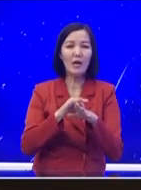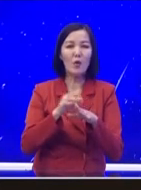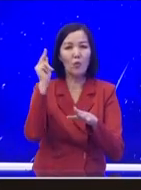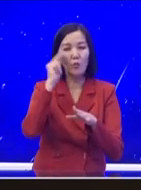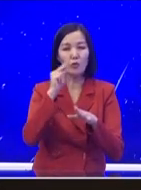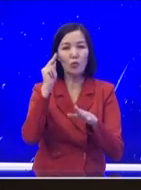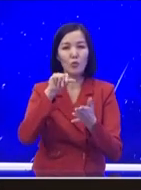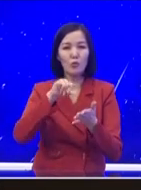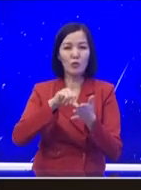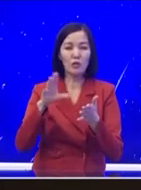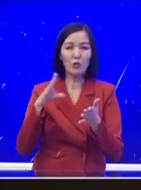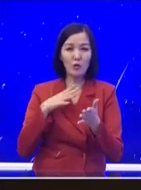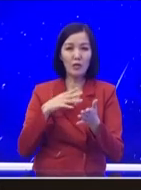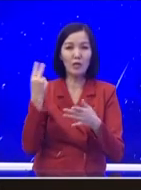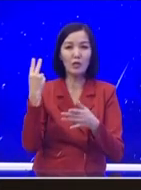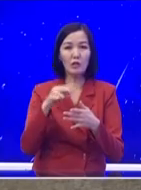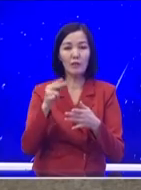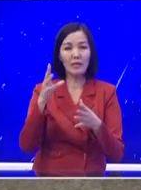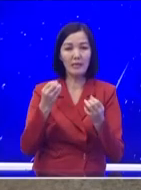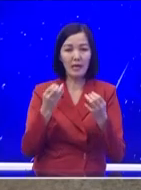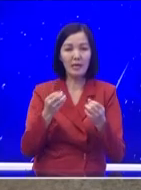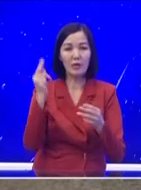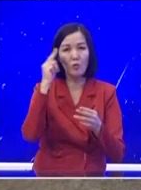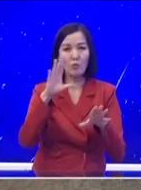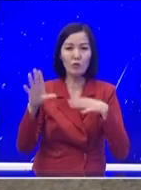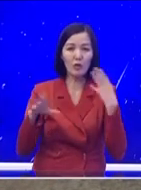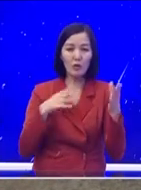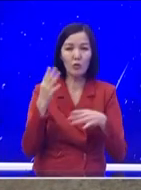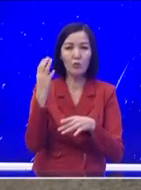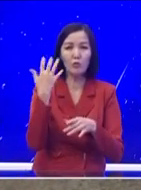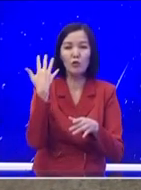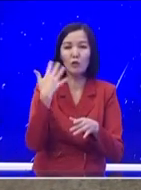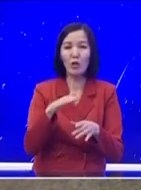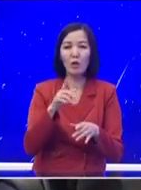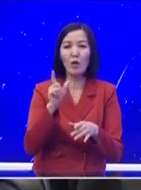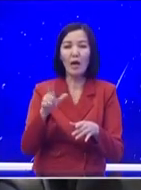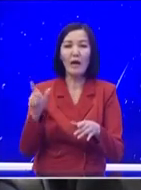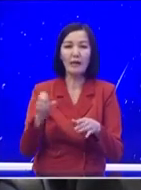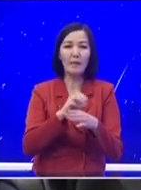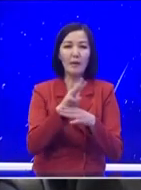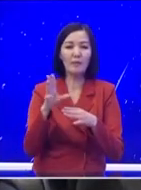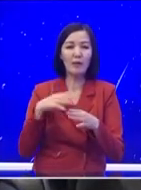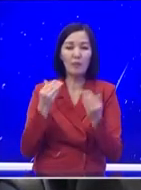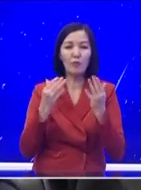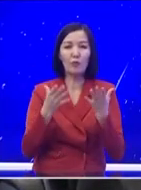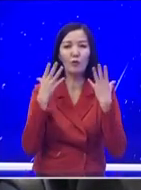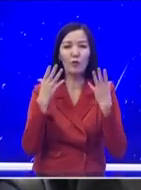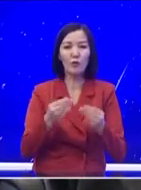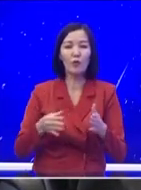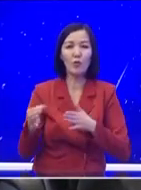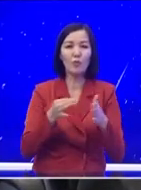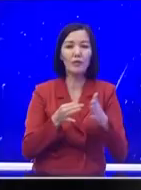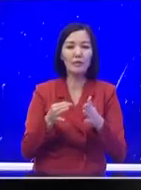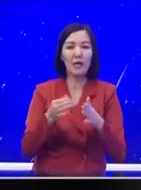арнайы оқыту курсынан өтті. Мұнан бөлек 20-дан аса оқу жаттығу өтіп, 450 маман қамтылған. Бүгінгі күнге дейін